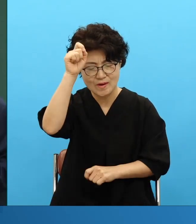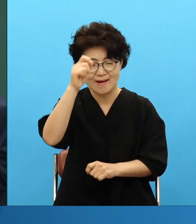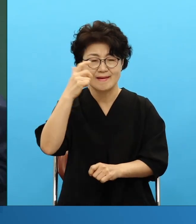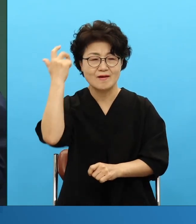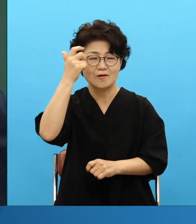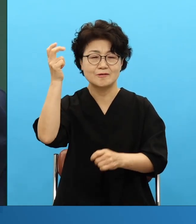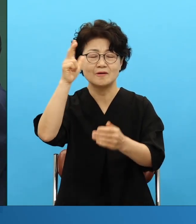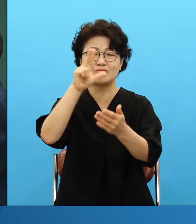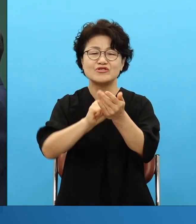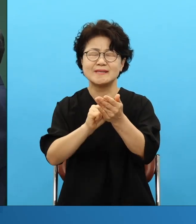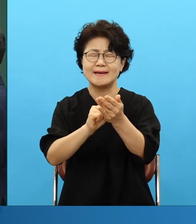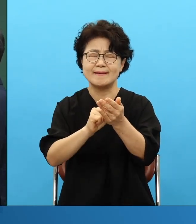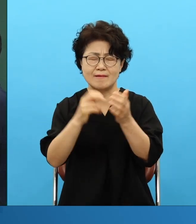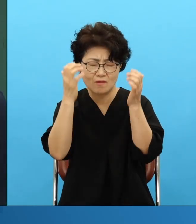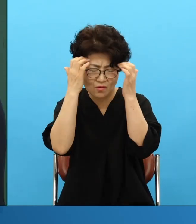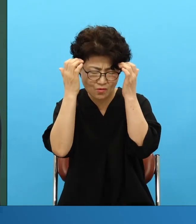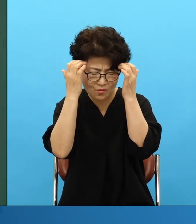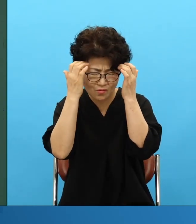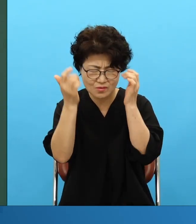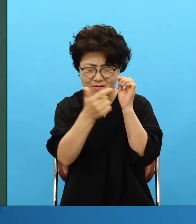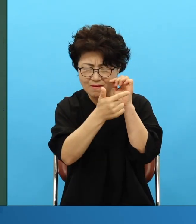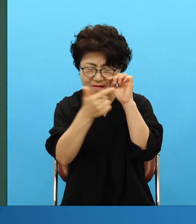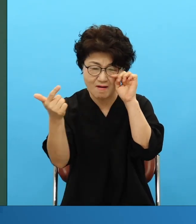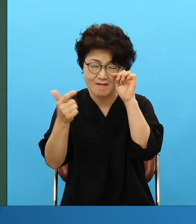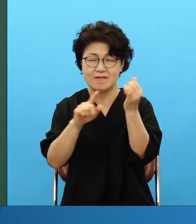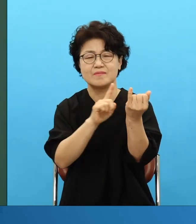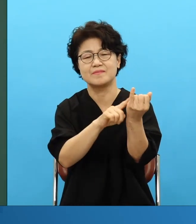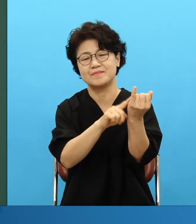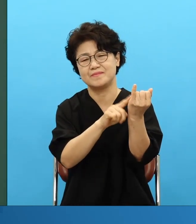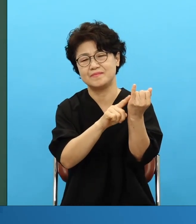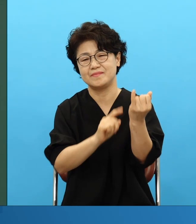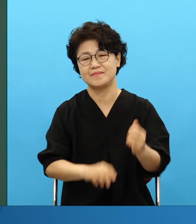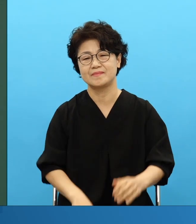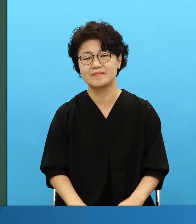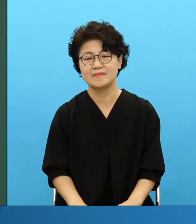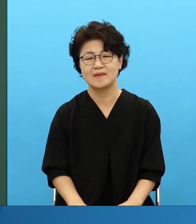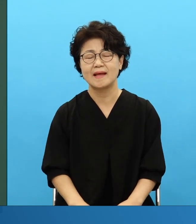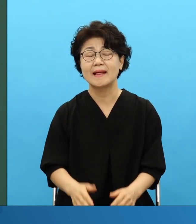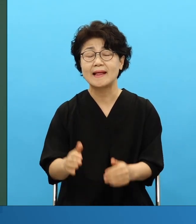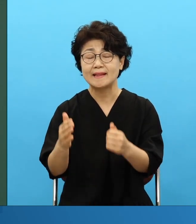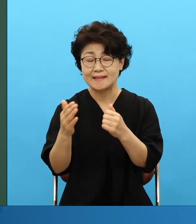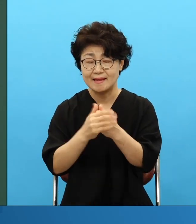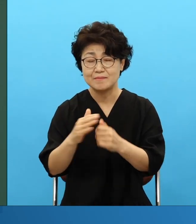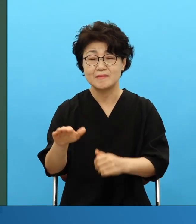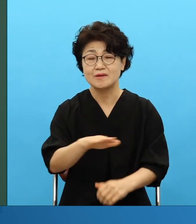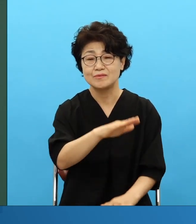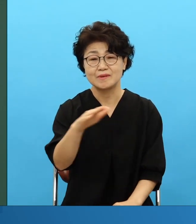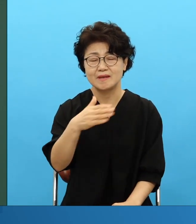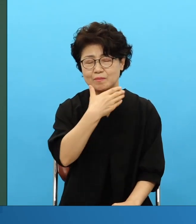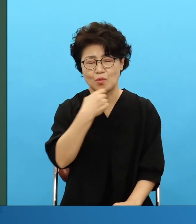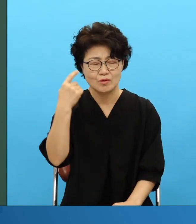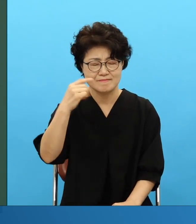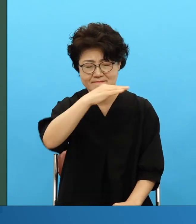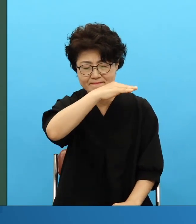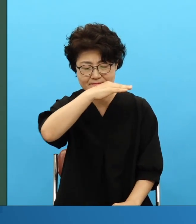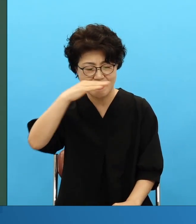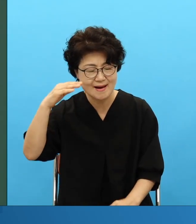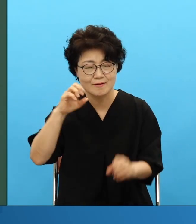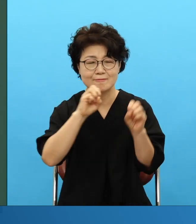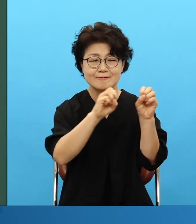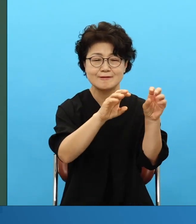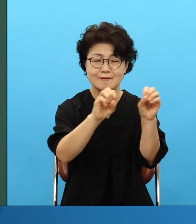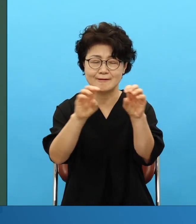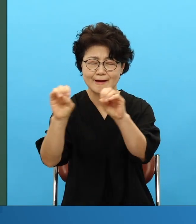Somebody who has been suffering from spiritual problems for a long time. 그래서 우리가 복음 바로 전하고 그들을 만나서 이 포럼하고 그렇게